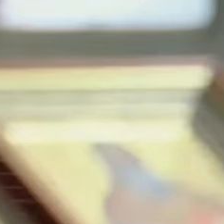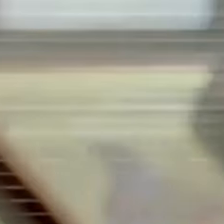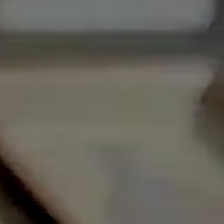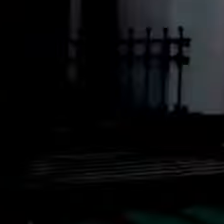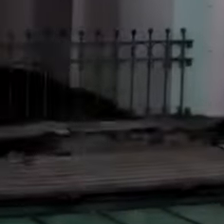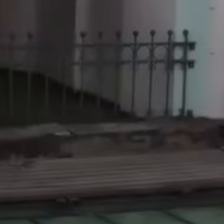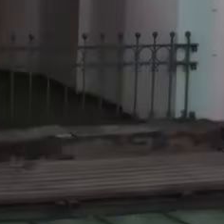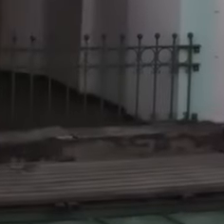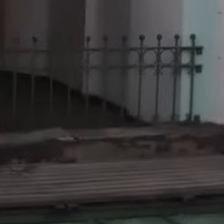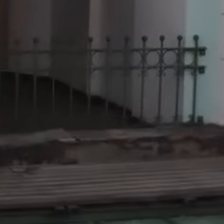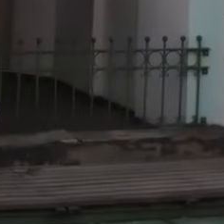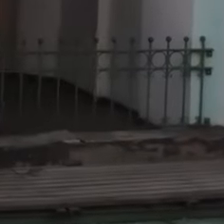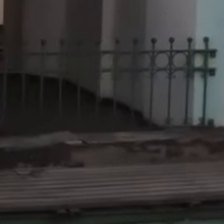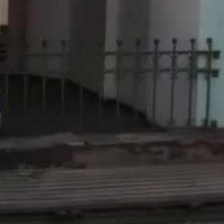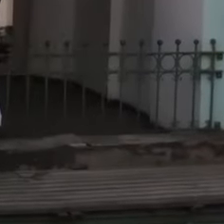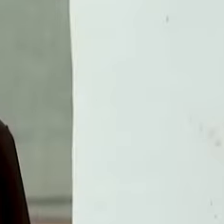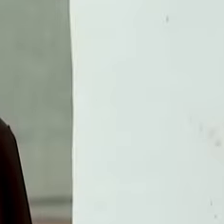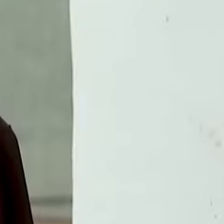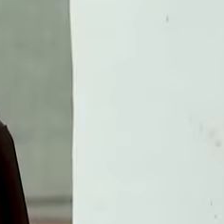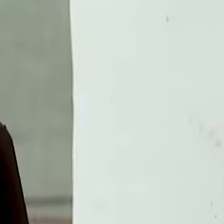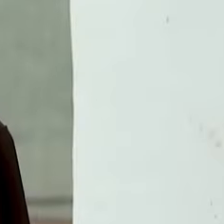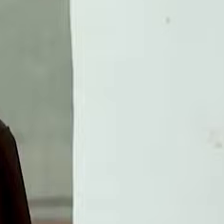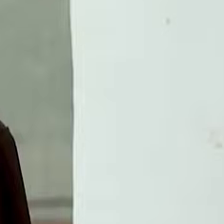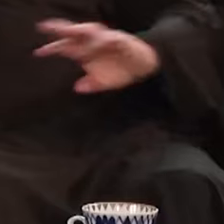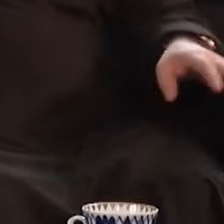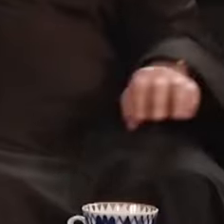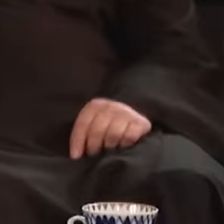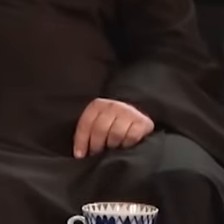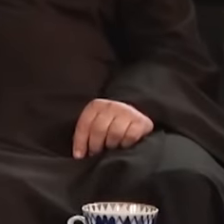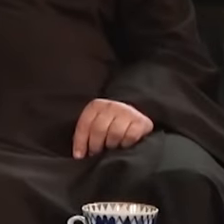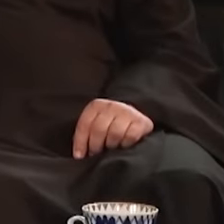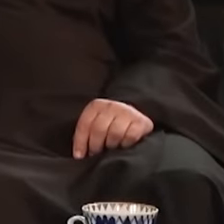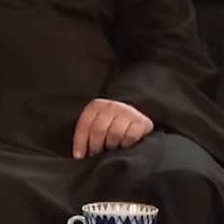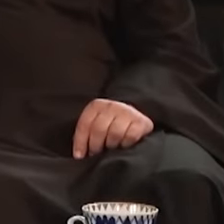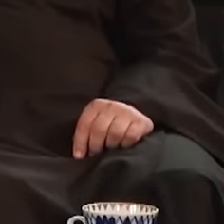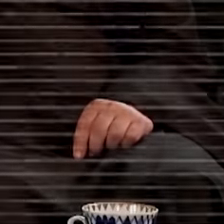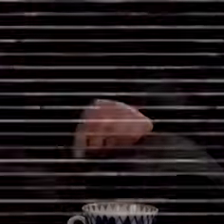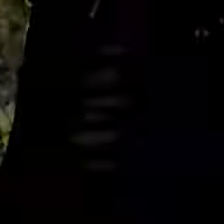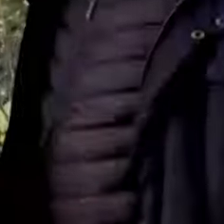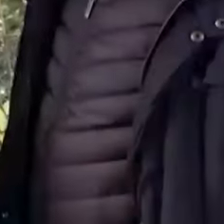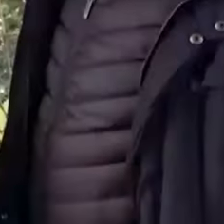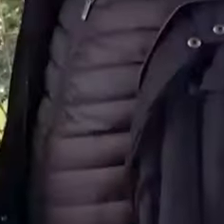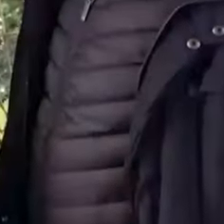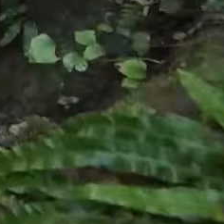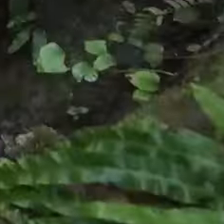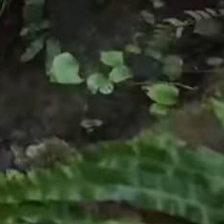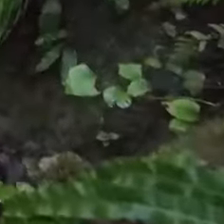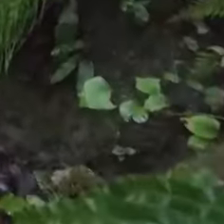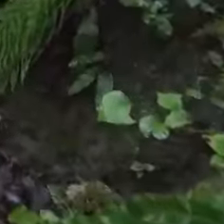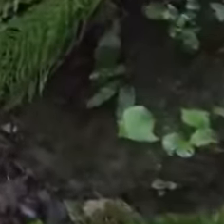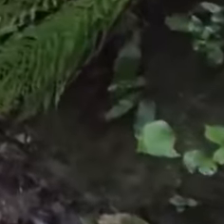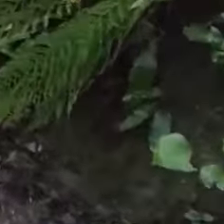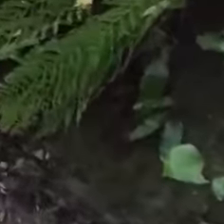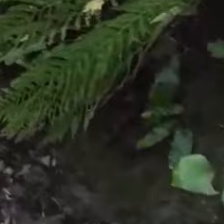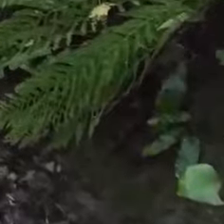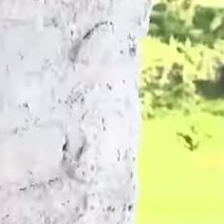вы светитесь. Этот огонь создал из них новых людей. Огонь все пожрет, все очистит. Батюшка, родники, ты меня все